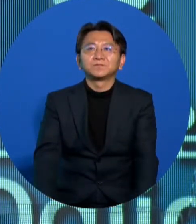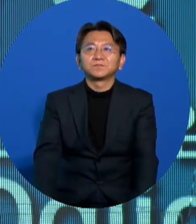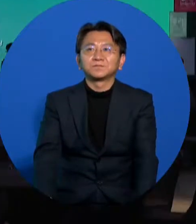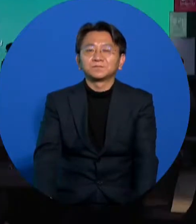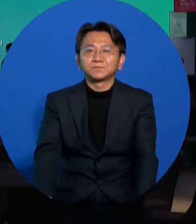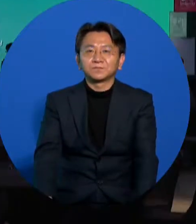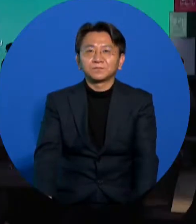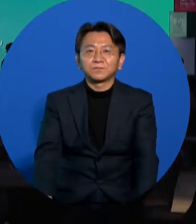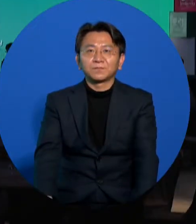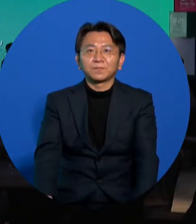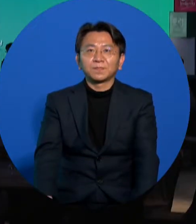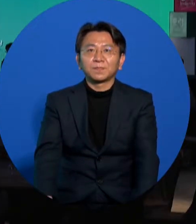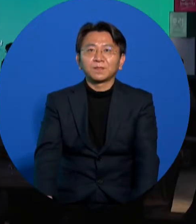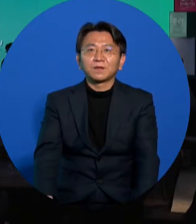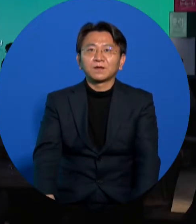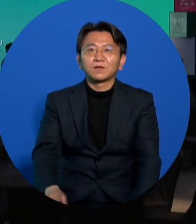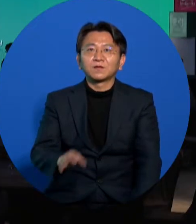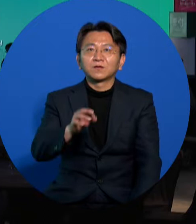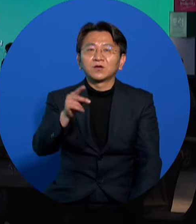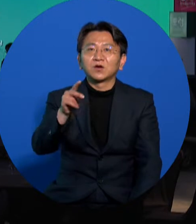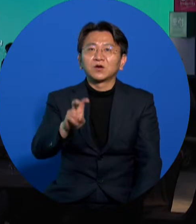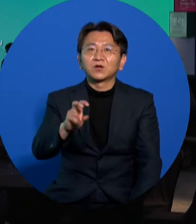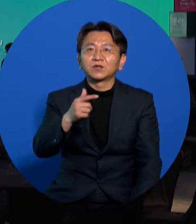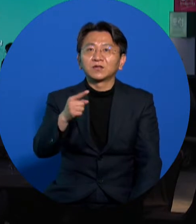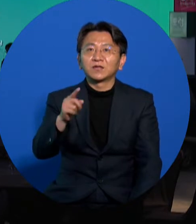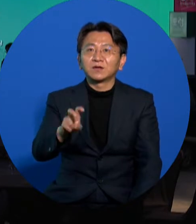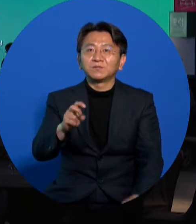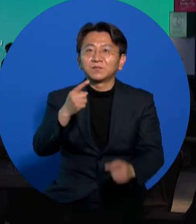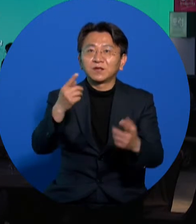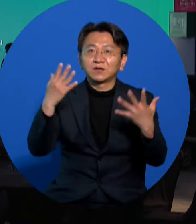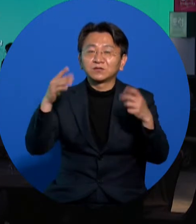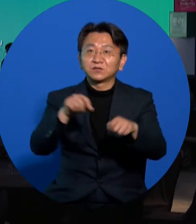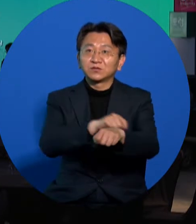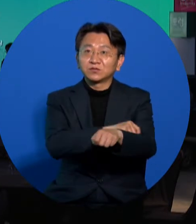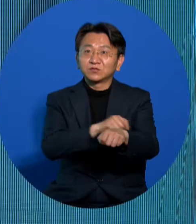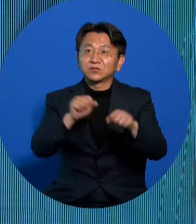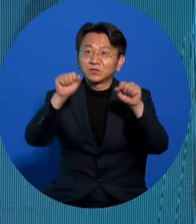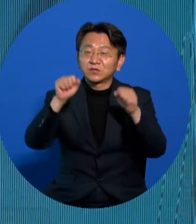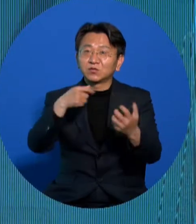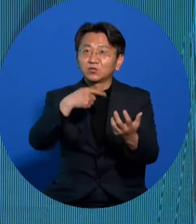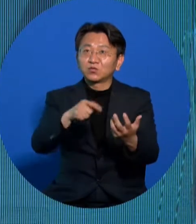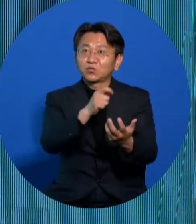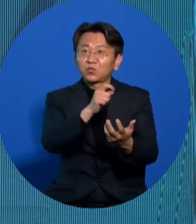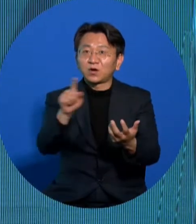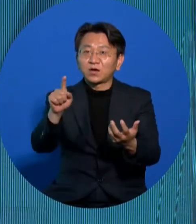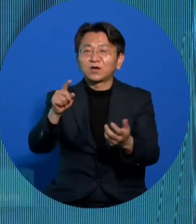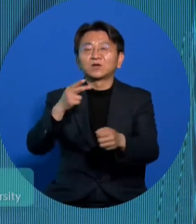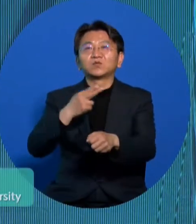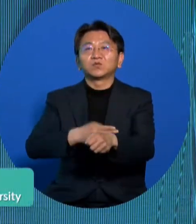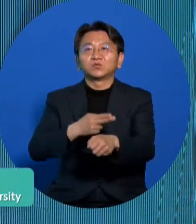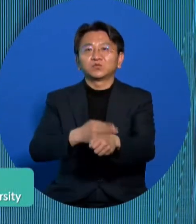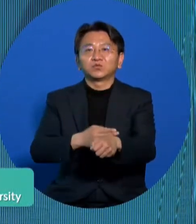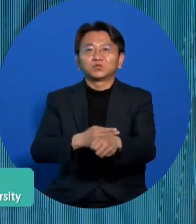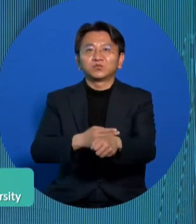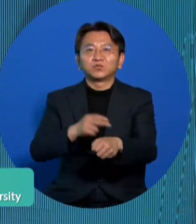그 다음에 영남대학교 특수체육교육학과 윤성민 교수님이십니다.